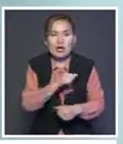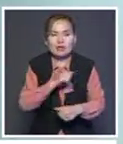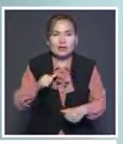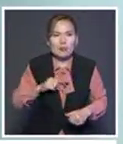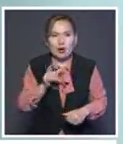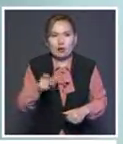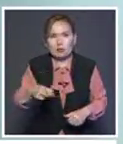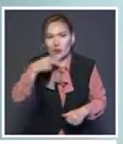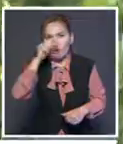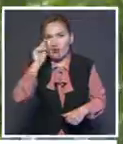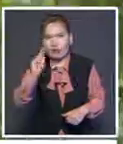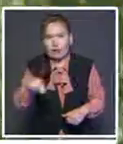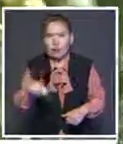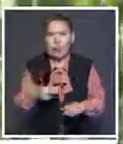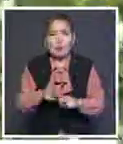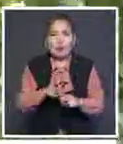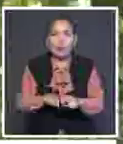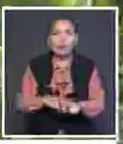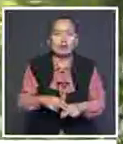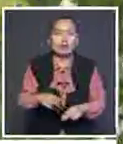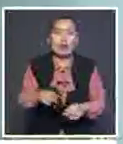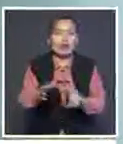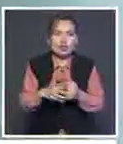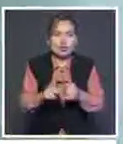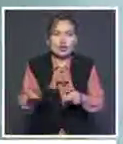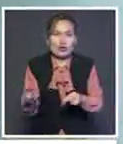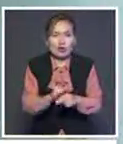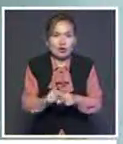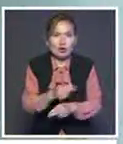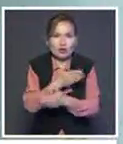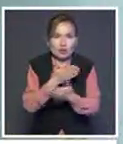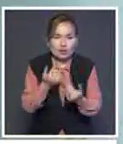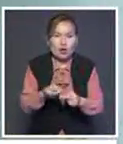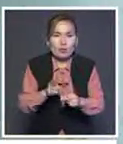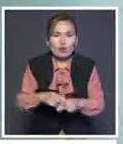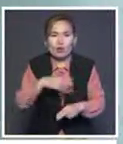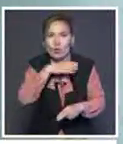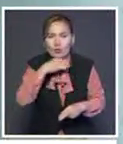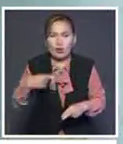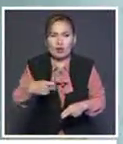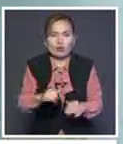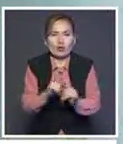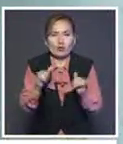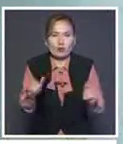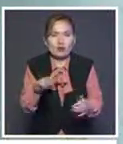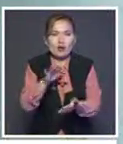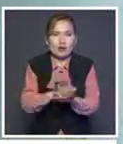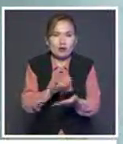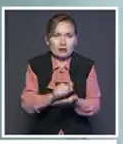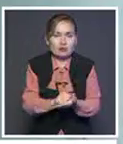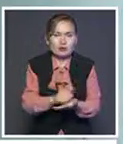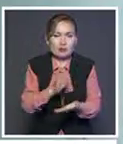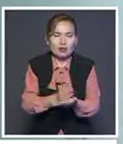пен көкөністерді төмен бағада алады. Ал арзан өнім тек Қытайдан әкелінеді. Өнімнің қалдықтарын лақтырып тастайды.